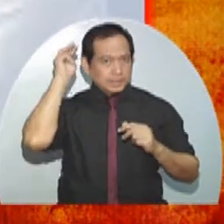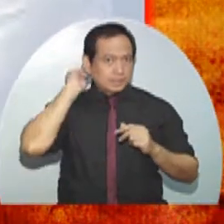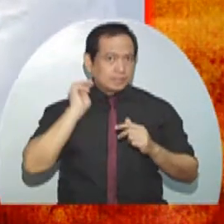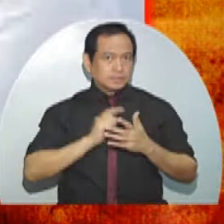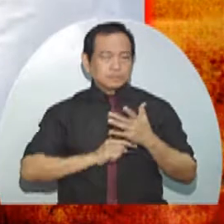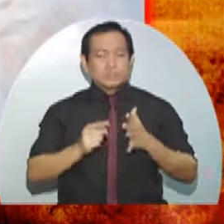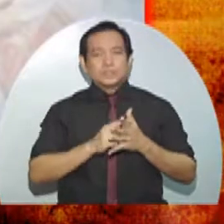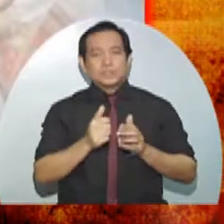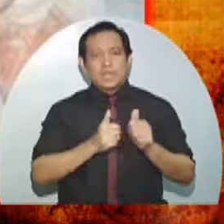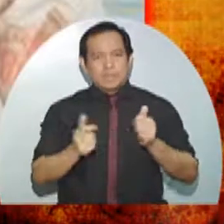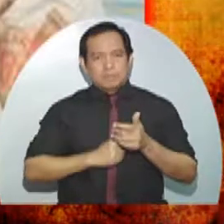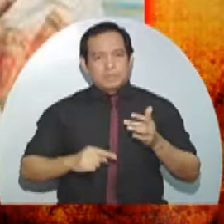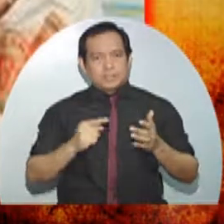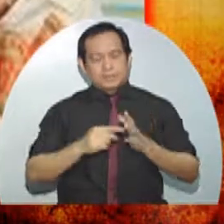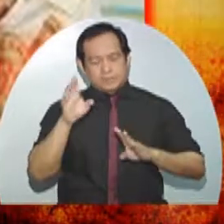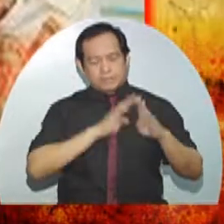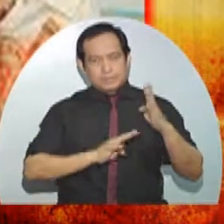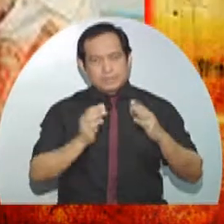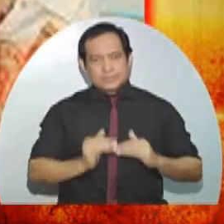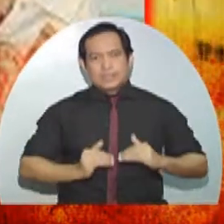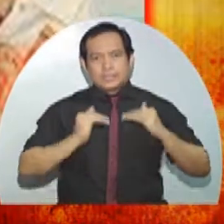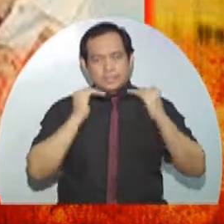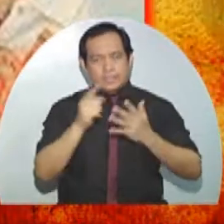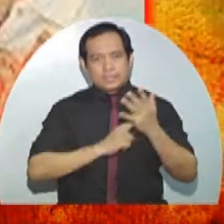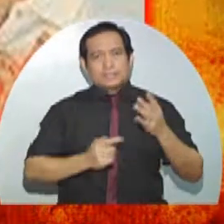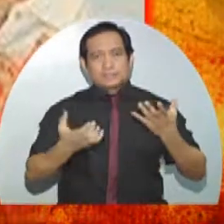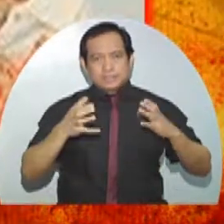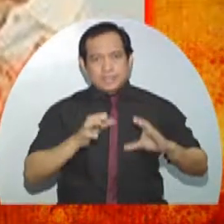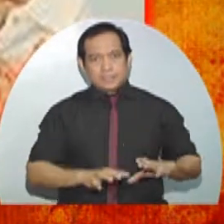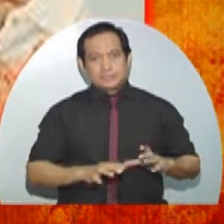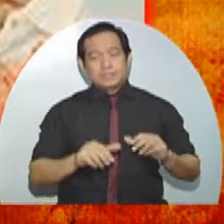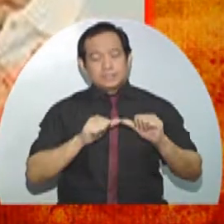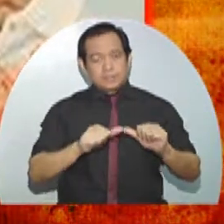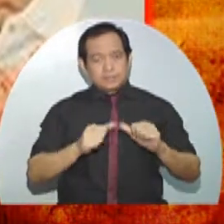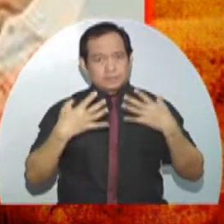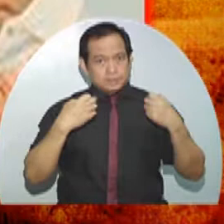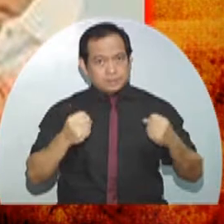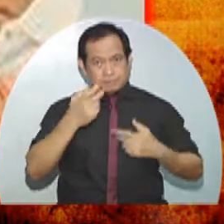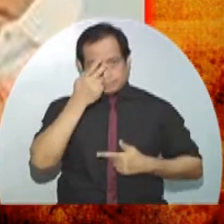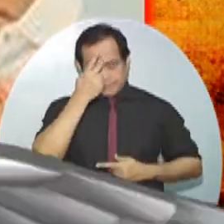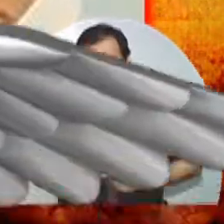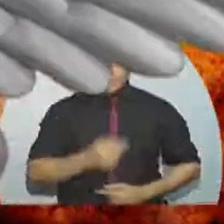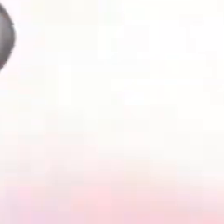maaaring maging komplikasyon at mapanatiling mataas ang tsansang tuluyan na gumaling